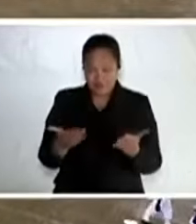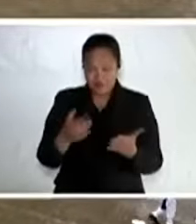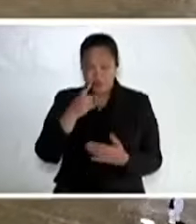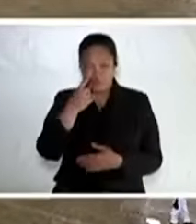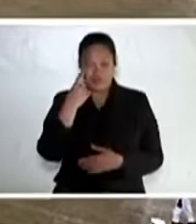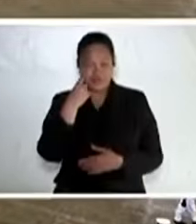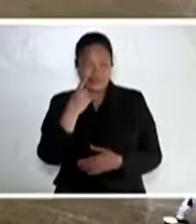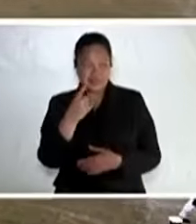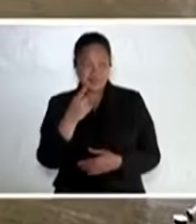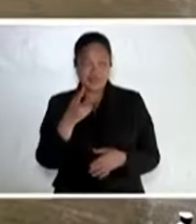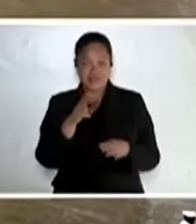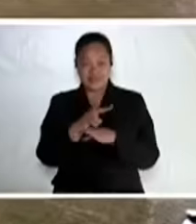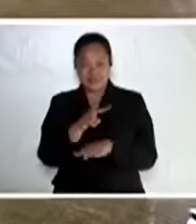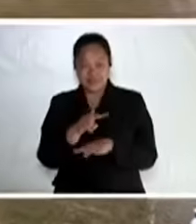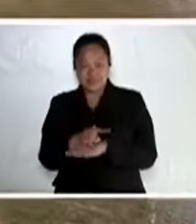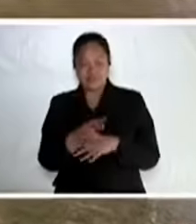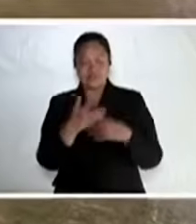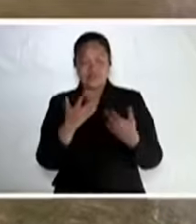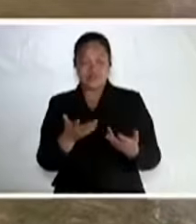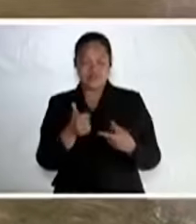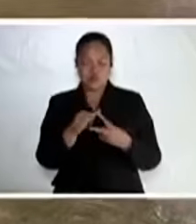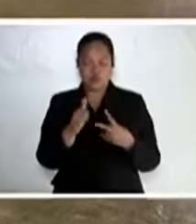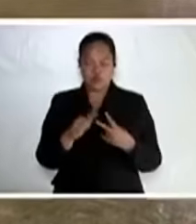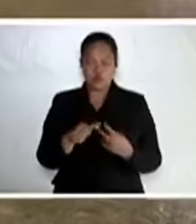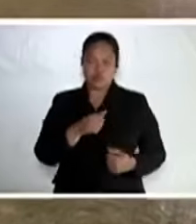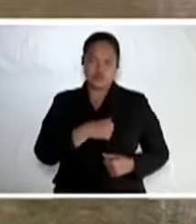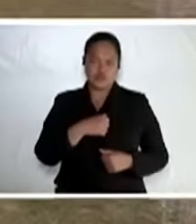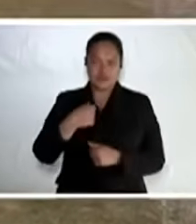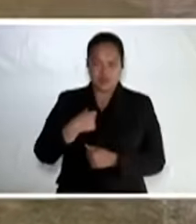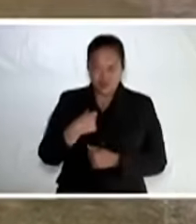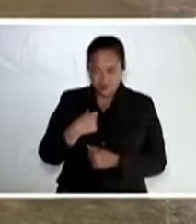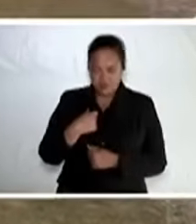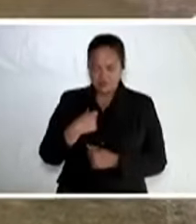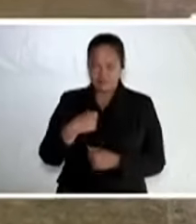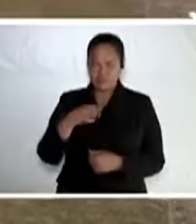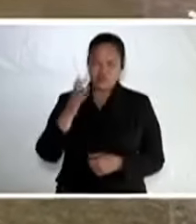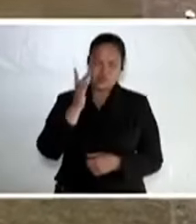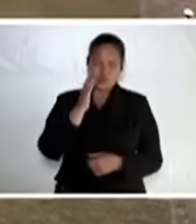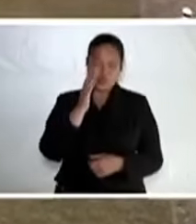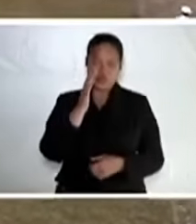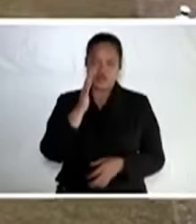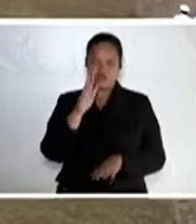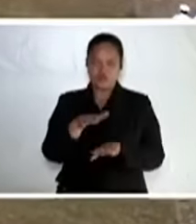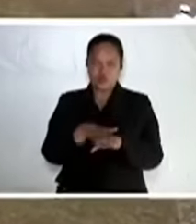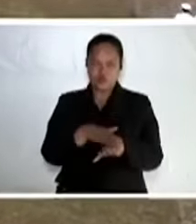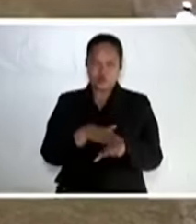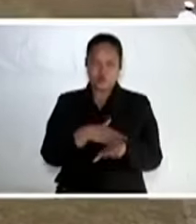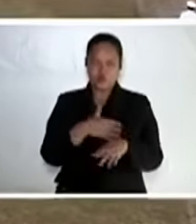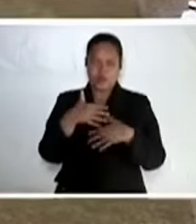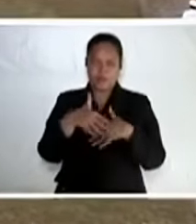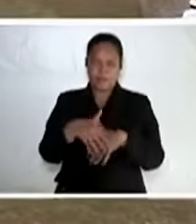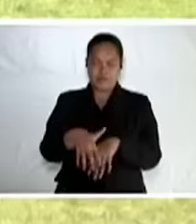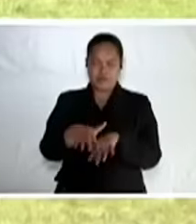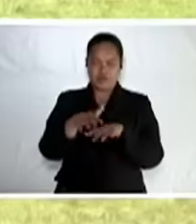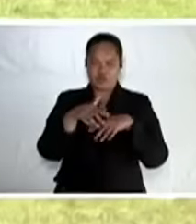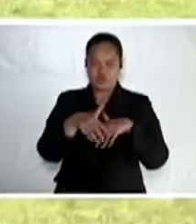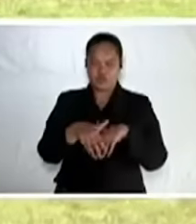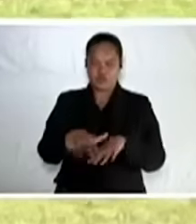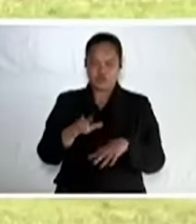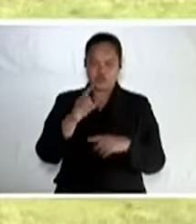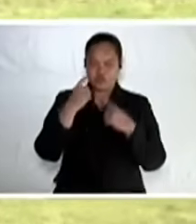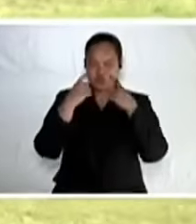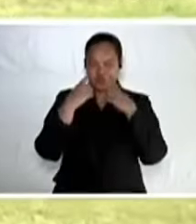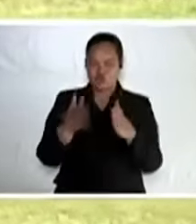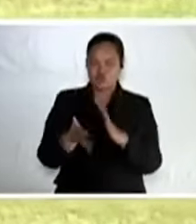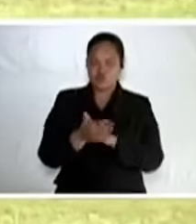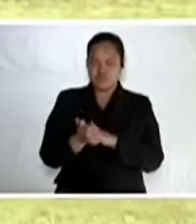ta revir na lena mate vole wai kaki na vir na lena mate vole vanua na no sa taia be to mai vo malua e na no na va reta ki